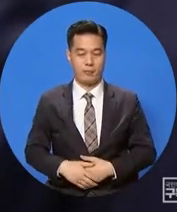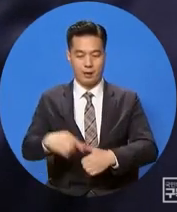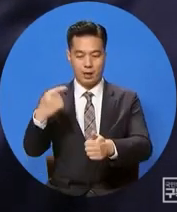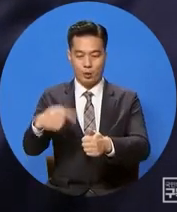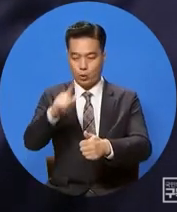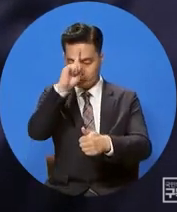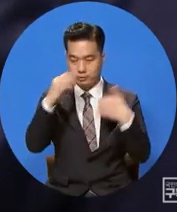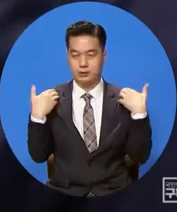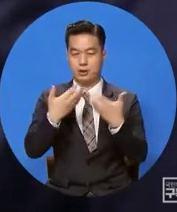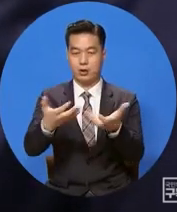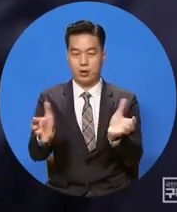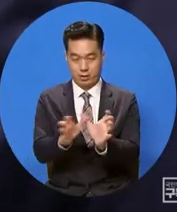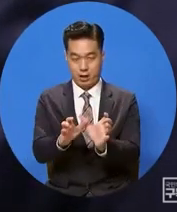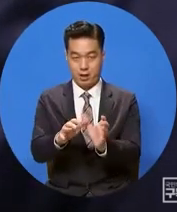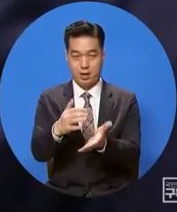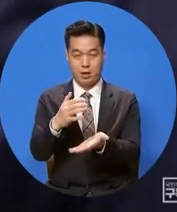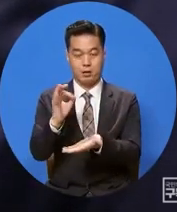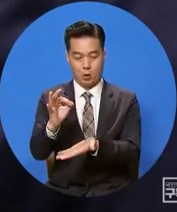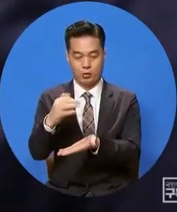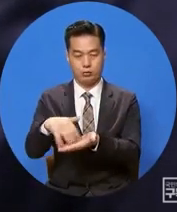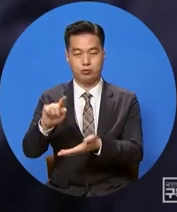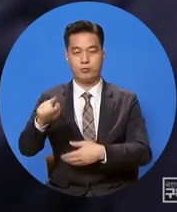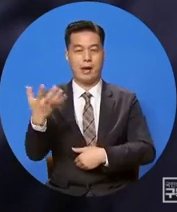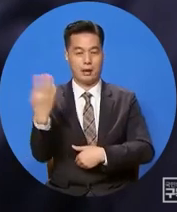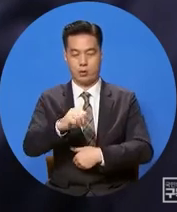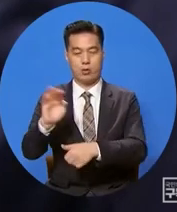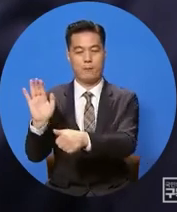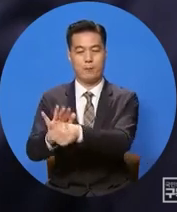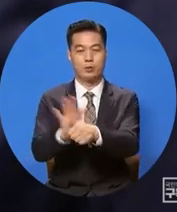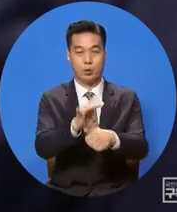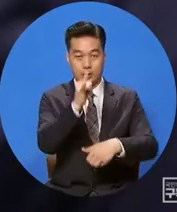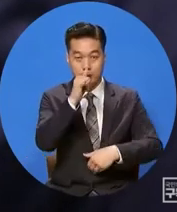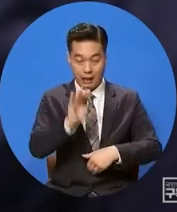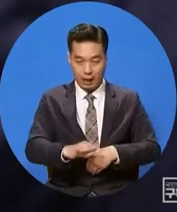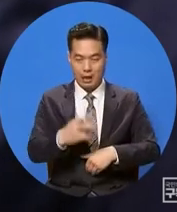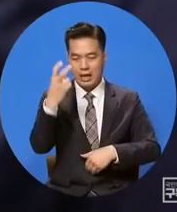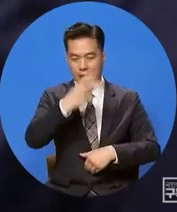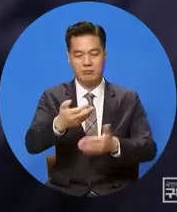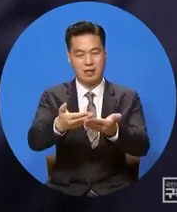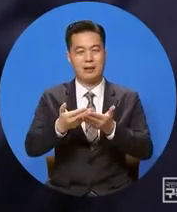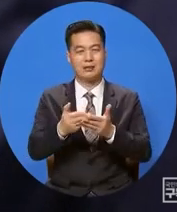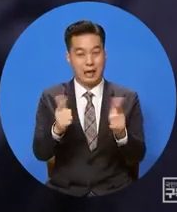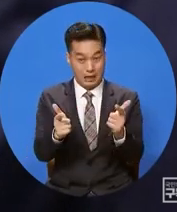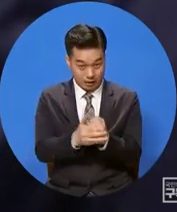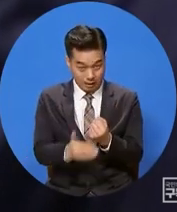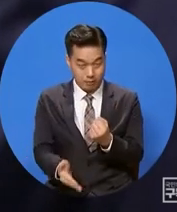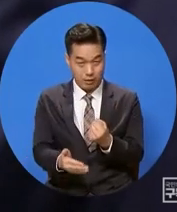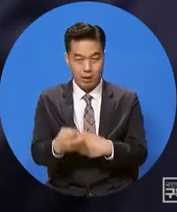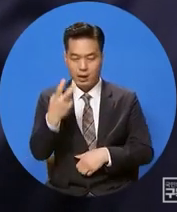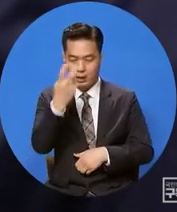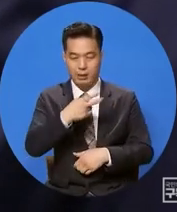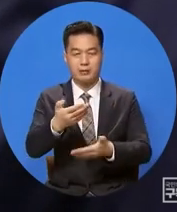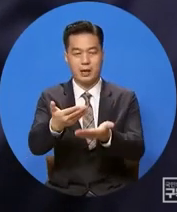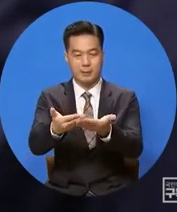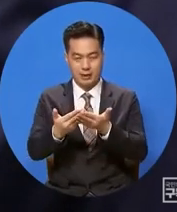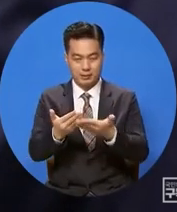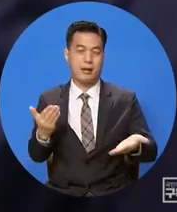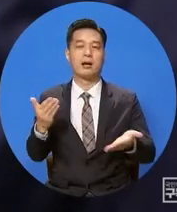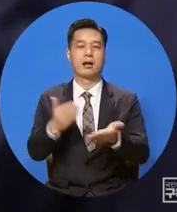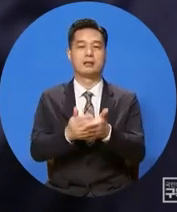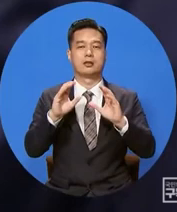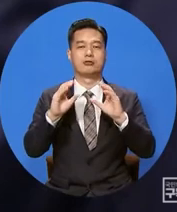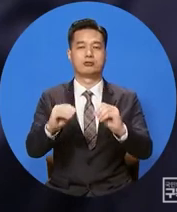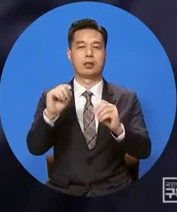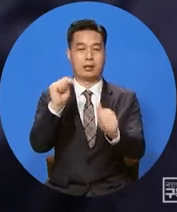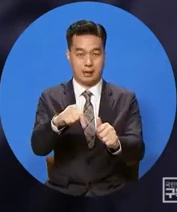교육청에 돈을 수백억씩 지급 그 보조를 하는데 감사를 안 받기 때문에 감사를 받을 때까지